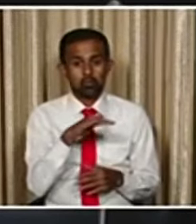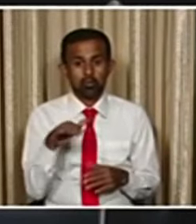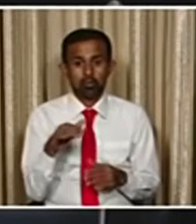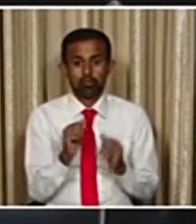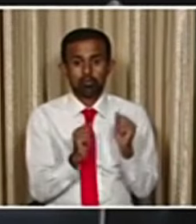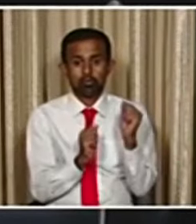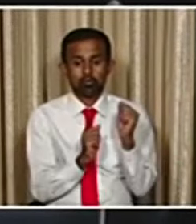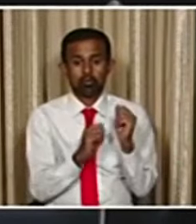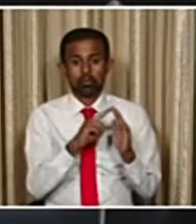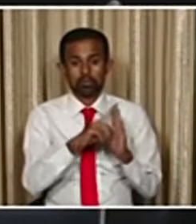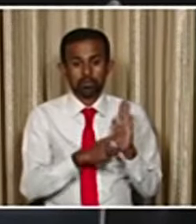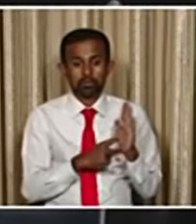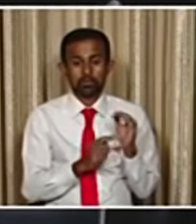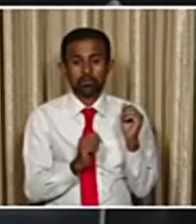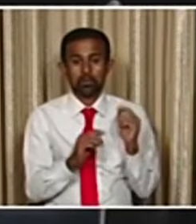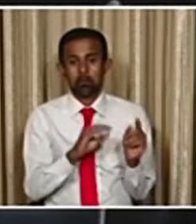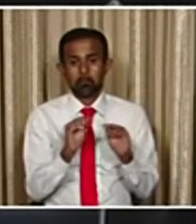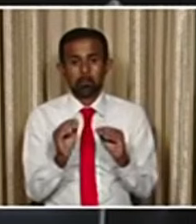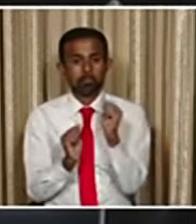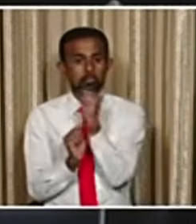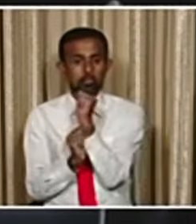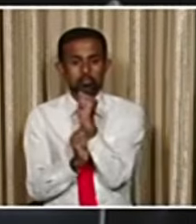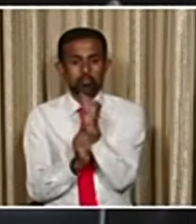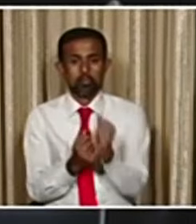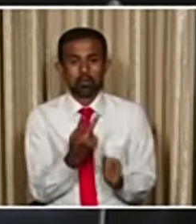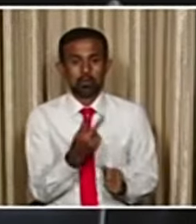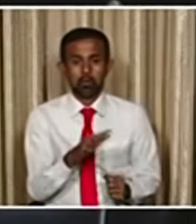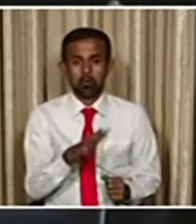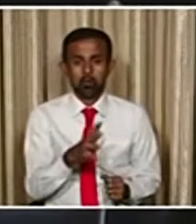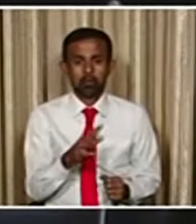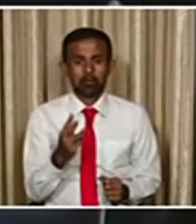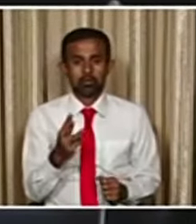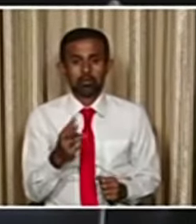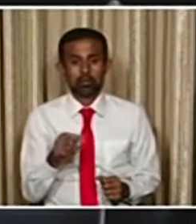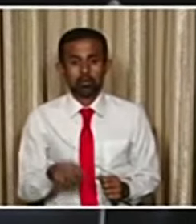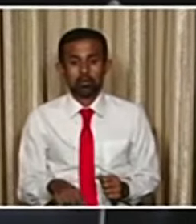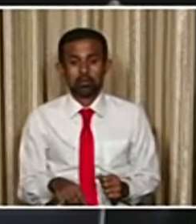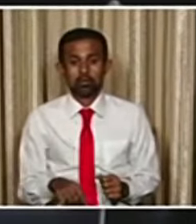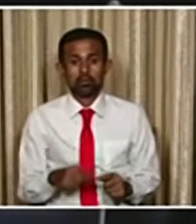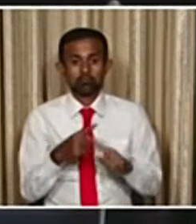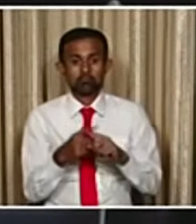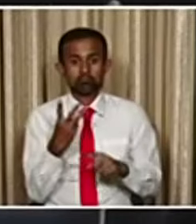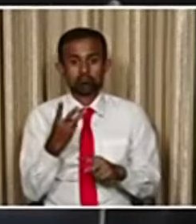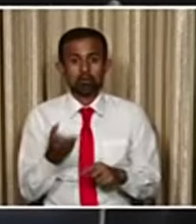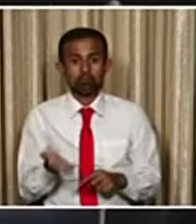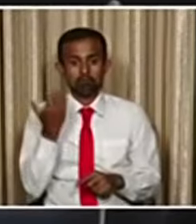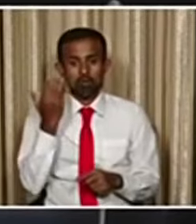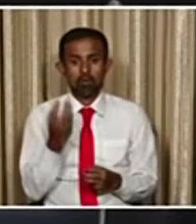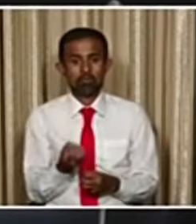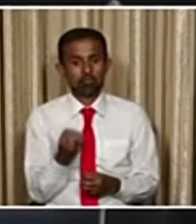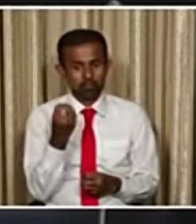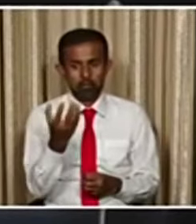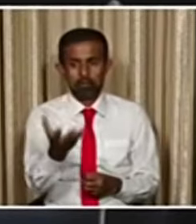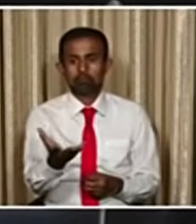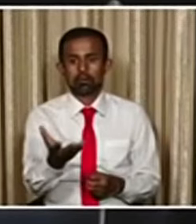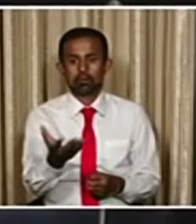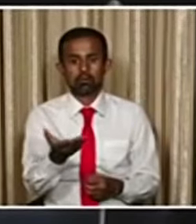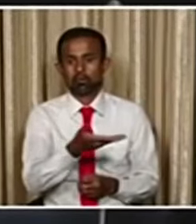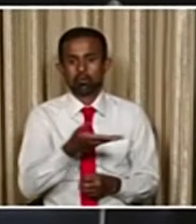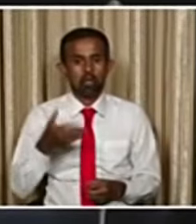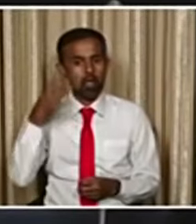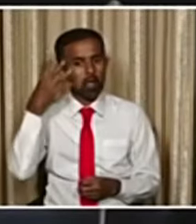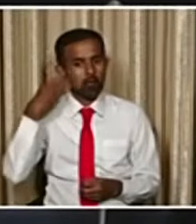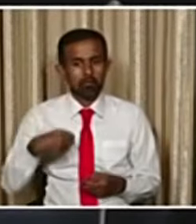ಜನ ಸಾವಿ ಐದ ಪಾಸೆ ತಮೂರ್ತಿ ದೆದಾಸ್ ಪಾನ್ಸಿಯ ತುನ್ಸಿಯ ದುನ್ನ ದನ್ ತುನ್ಗುಣೆ ಹಾಕ್ಲ ಬಾದೇನೋ ಮಿನಿಸ್ಸುಂಟೆ